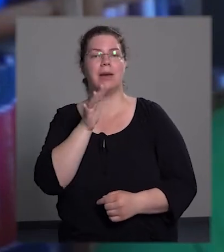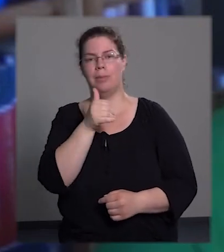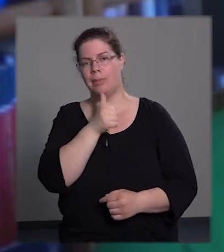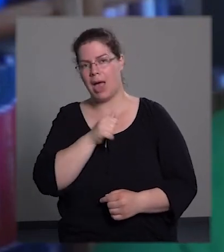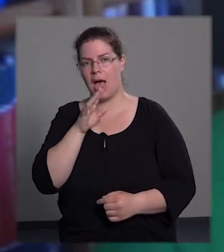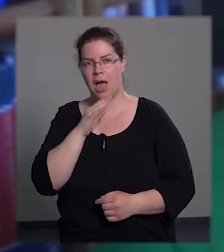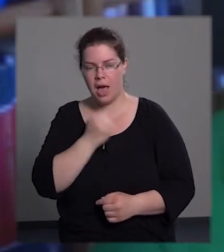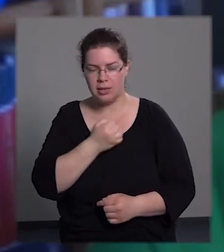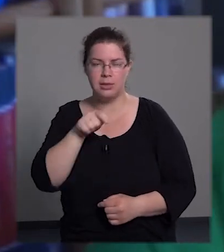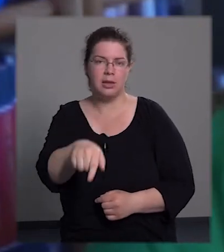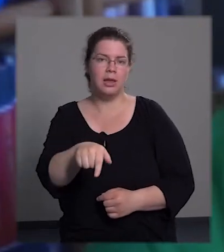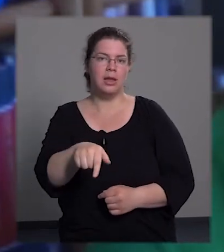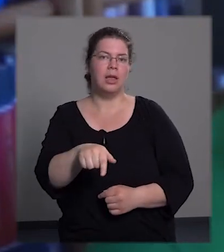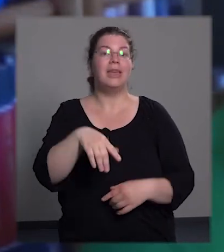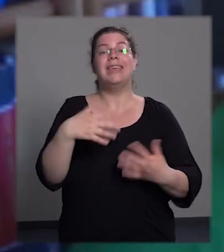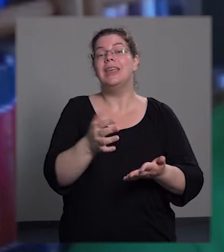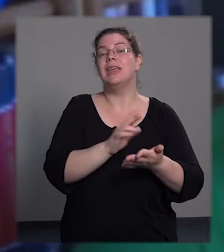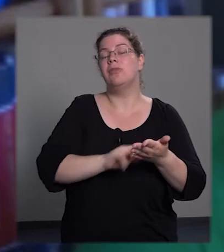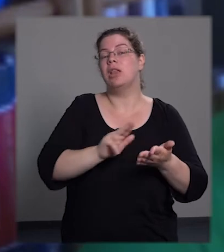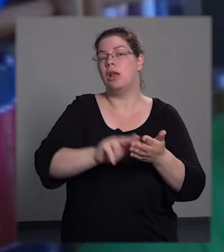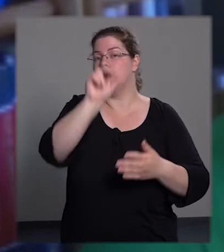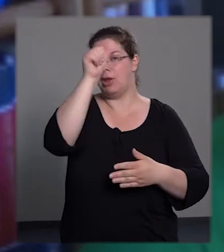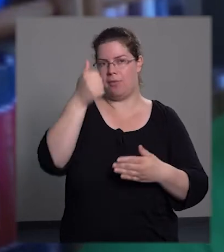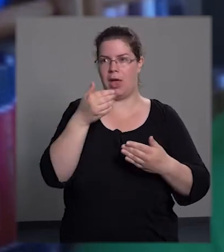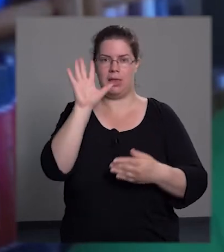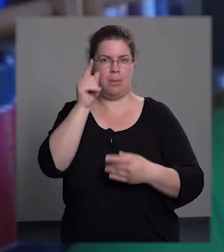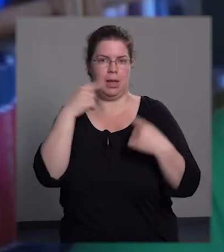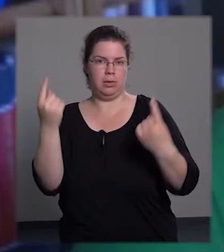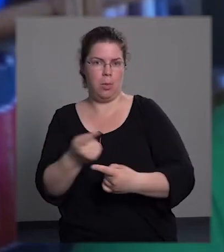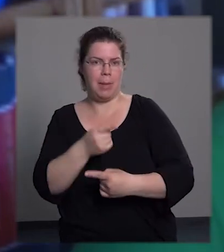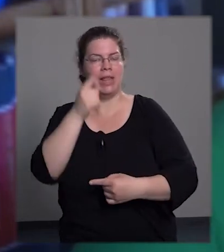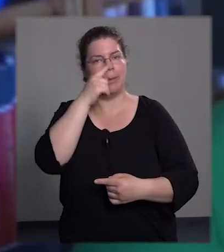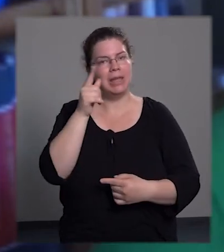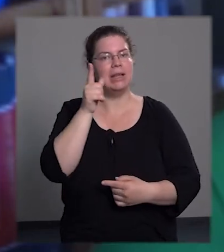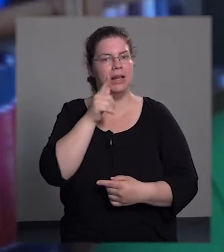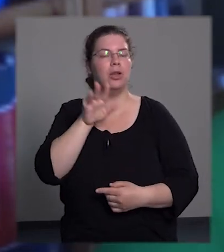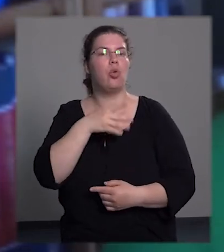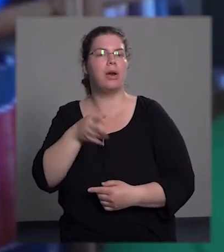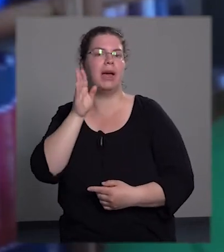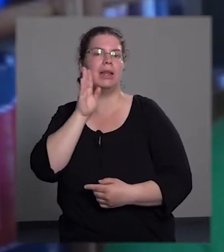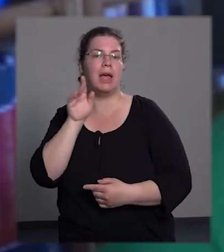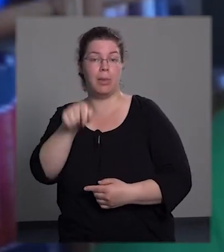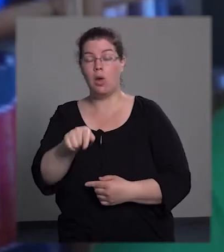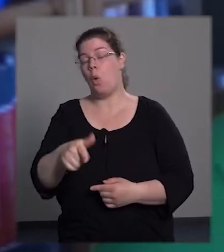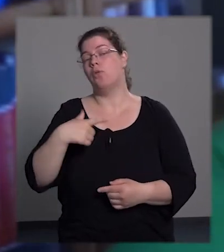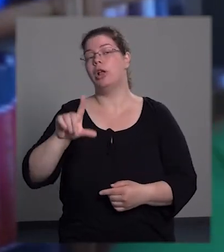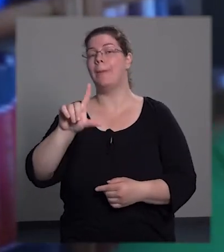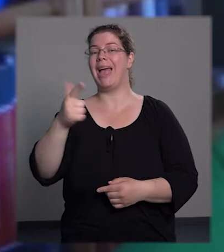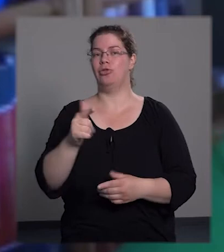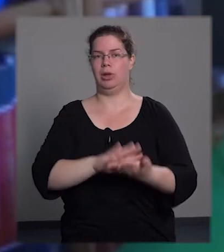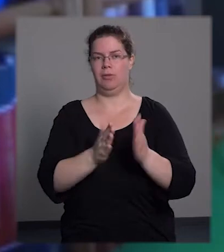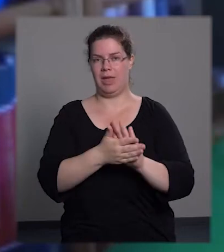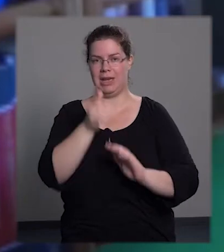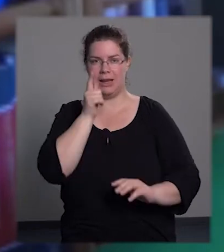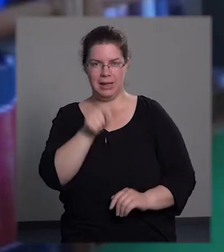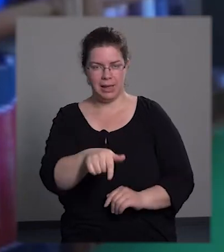emlékszobánk, az Neményi, hivatalosan Neményi Lili és Horváth Árpád emlékszoba. Ő volt egyébként a második férje Lilinek. Ő a Nemzeti